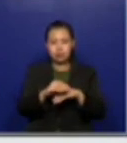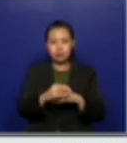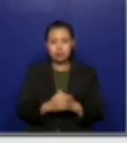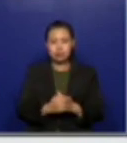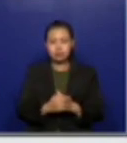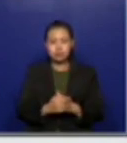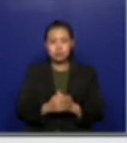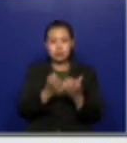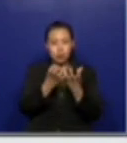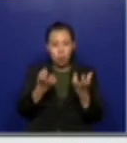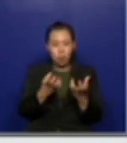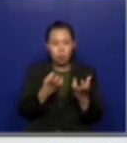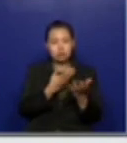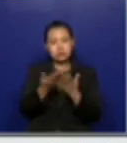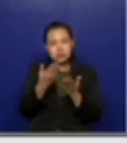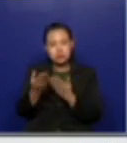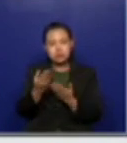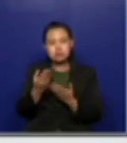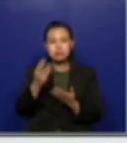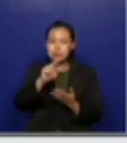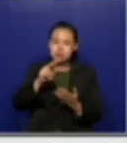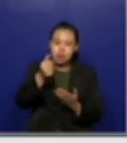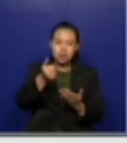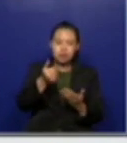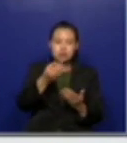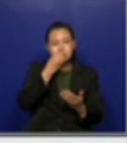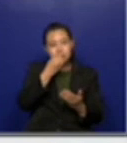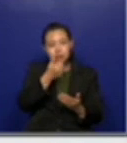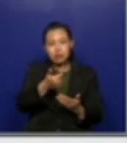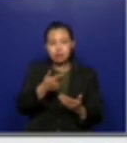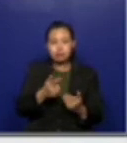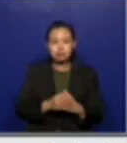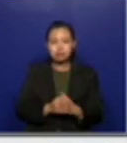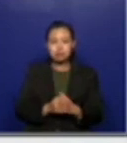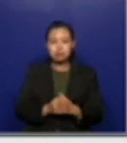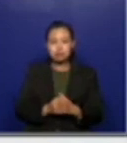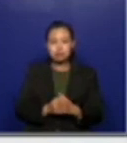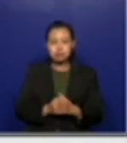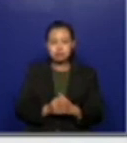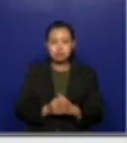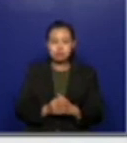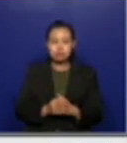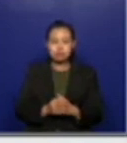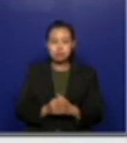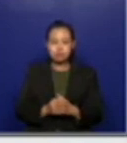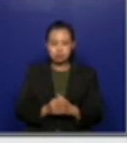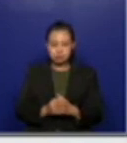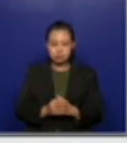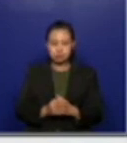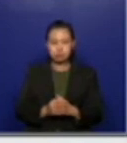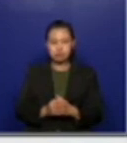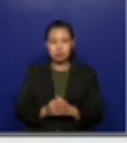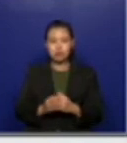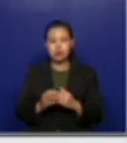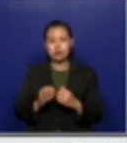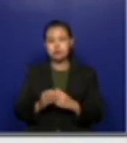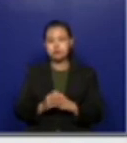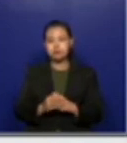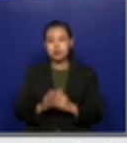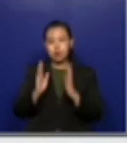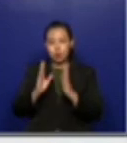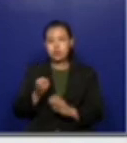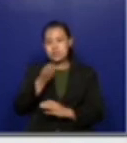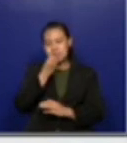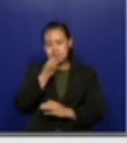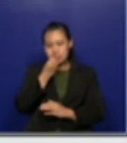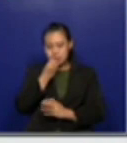ชัวประเด็นต่อมาท่านประธานครับถ้าอาจารย์หม่อมถนัดศรีที่ผมเคารพและรักท่านเนี่ยนะเป็นกูรูเรื่องอาหารเนี่ยผ